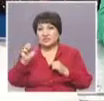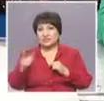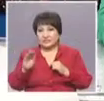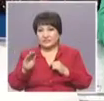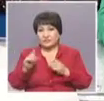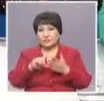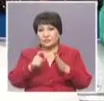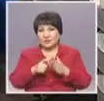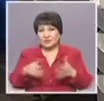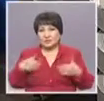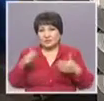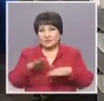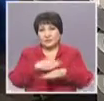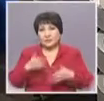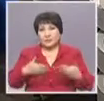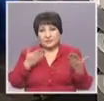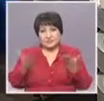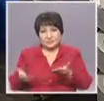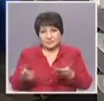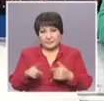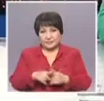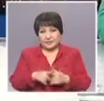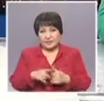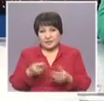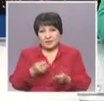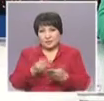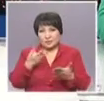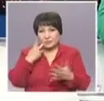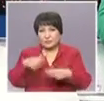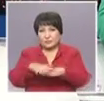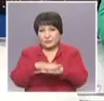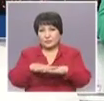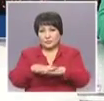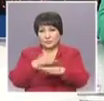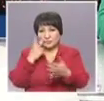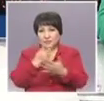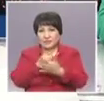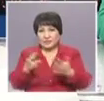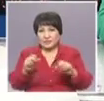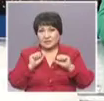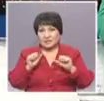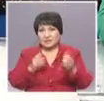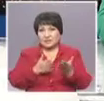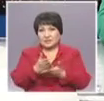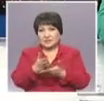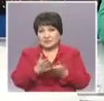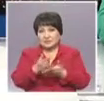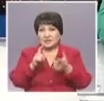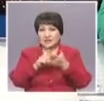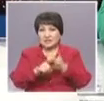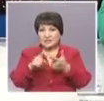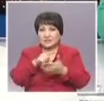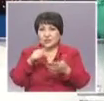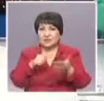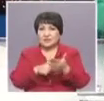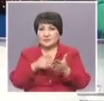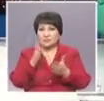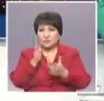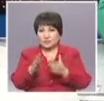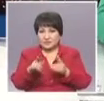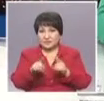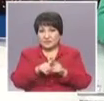келдіңіздер. Құрметті көрермендер, спорт саласына қатысты көкелеріңізде жүрген сауалдарыңыз болса, хабарласыңыздар. Тікелей эфир